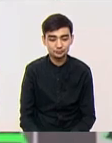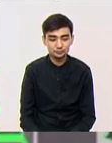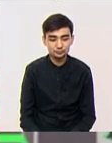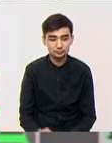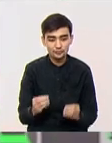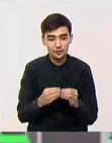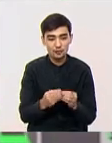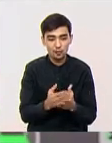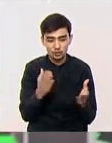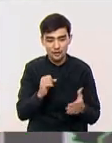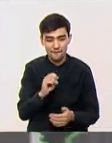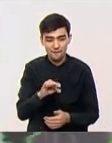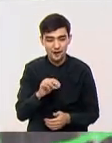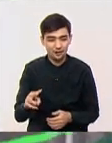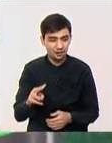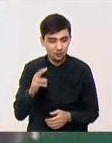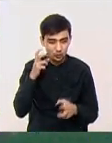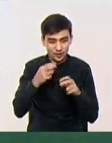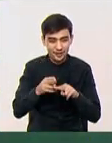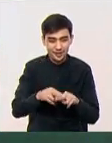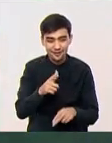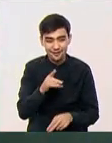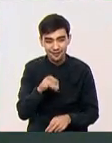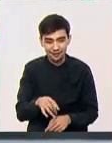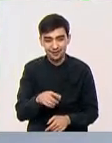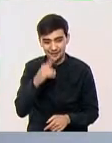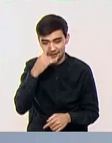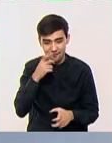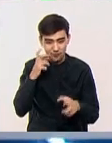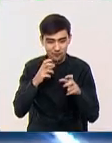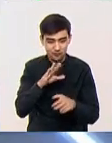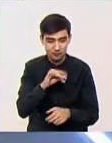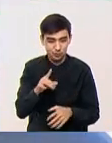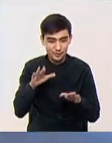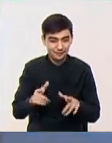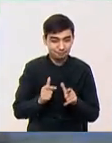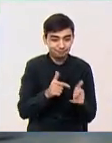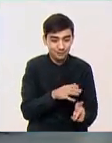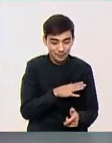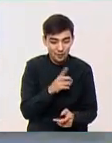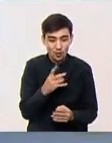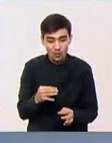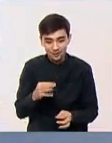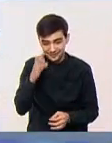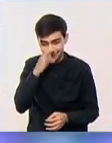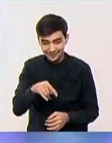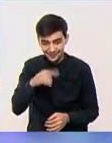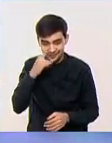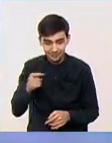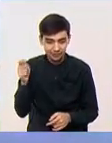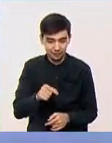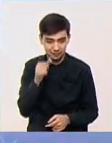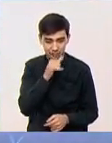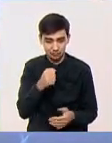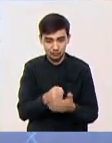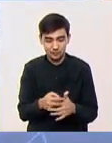Десятки афганских студентов, поступивших на грант в казахстанские вузы, до сих пор не могут приехать в нашу страну для учебы. Проблема в том,